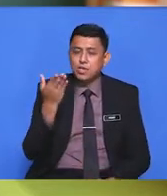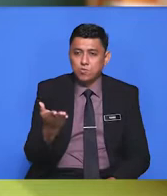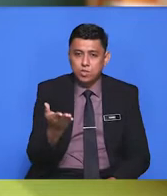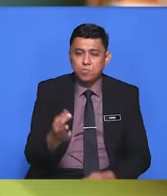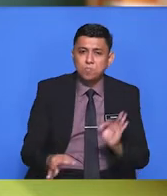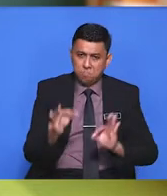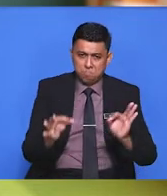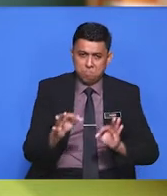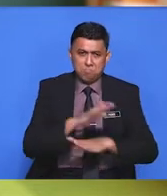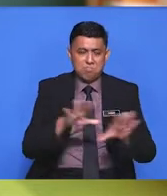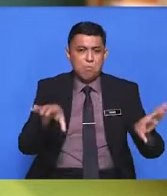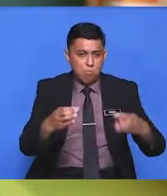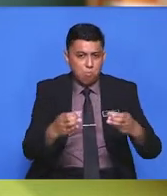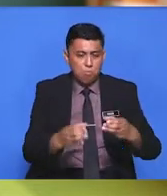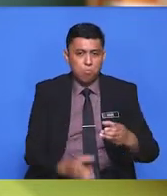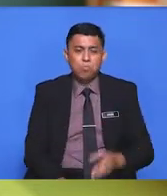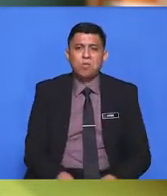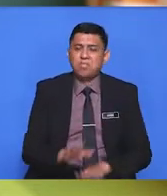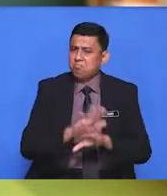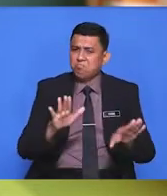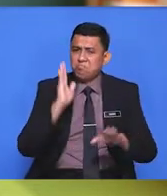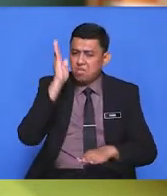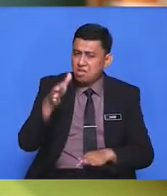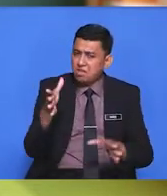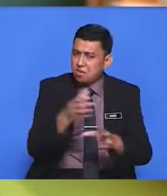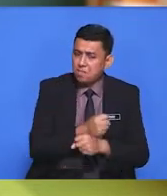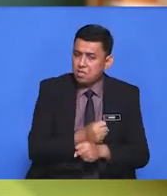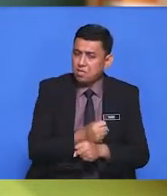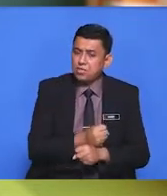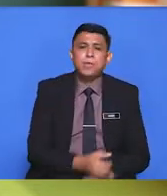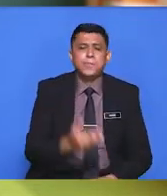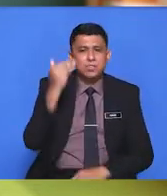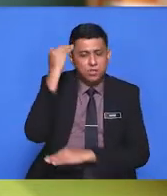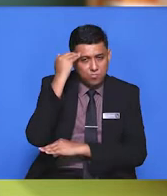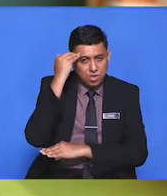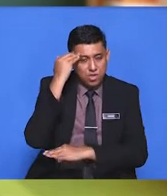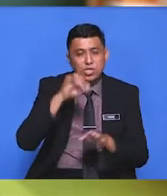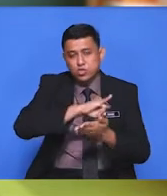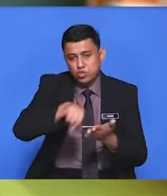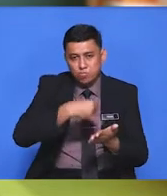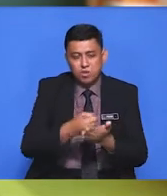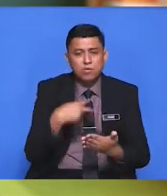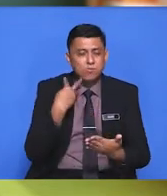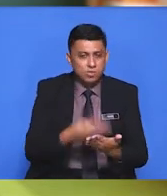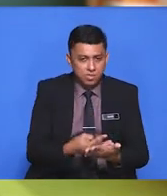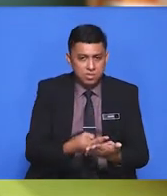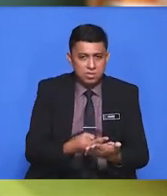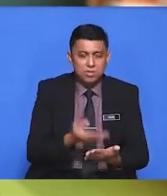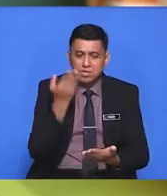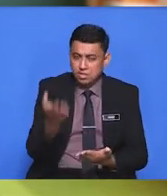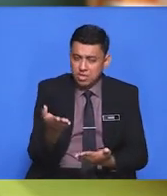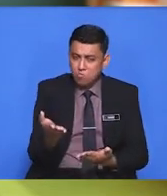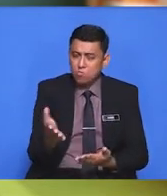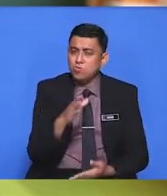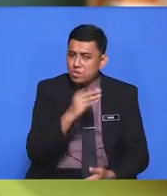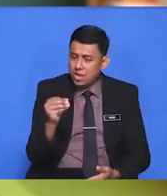Jika kamu tidak lakukan, maka kamu tidak akan dapat mengetahui jumlah wang kamu serta apa